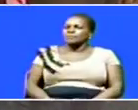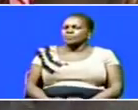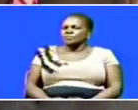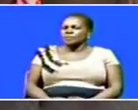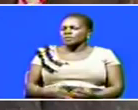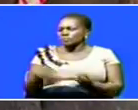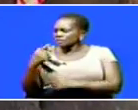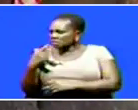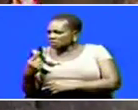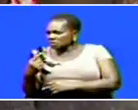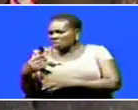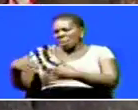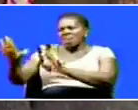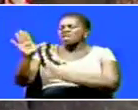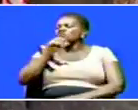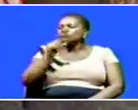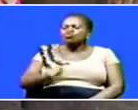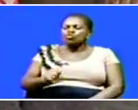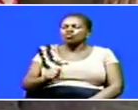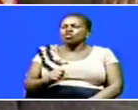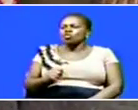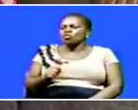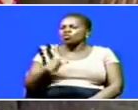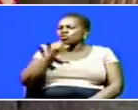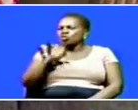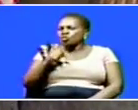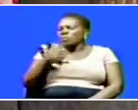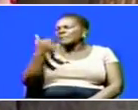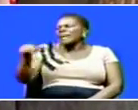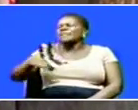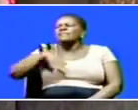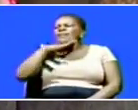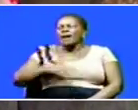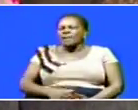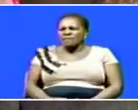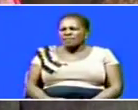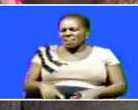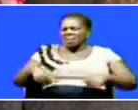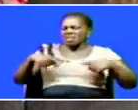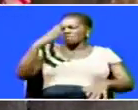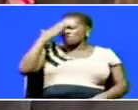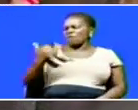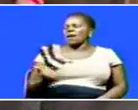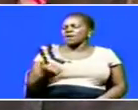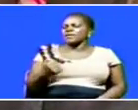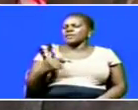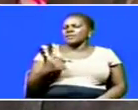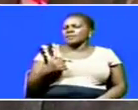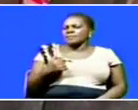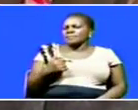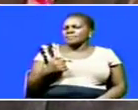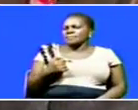Akienda kwa huyu anamwambia wachana shosho. Kwani anakaa kwa nini si akufe? Shosho wako na shida